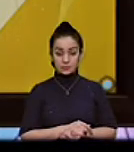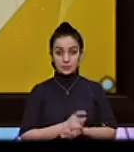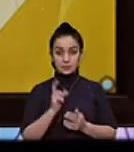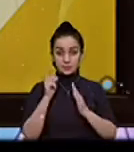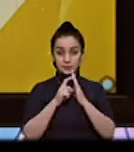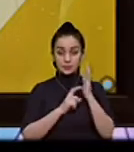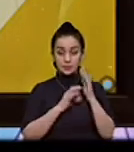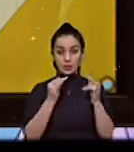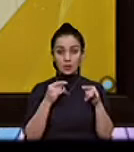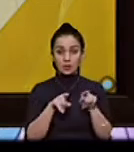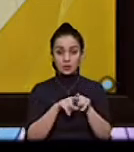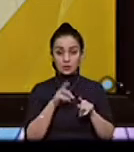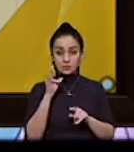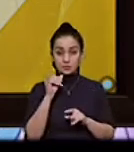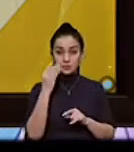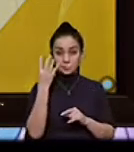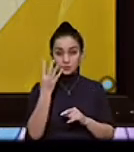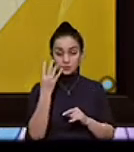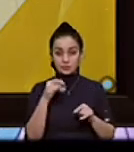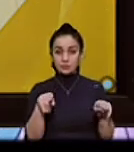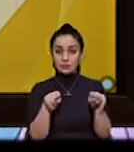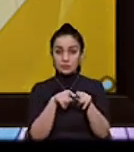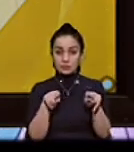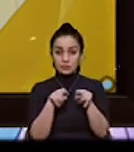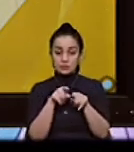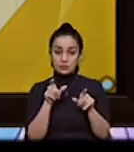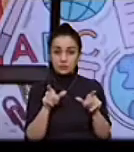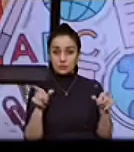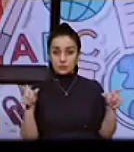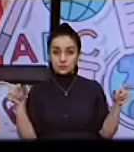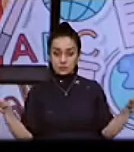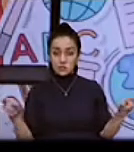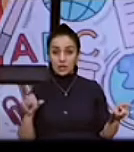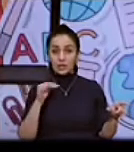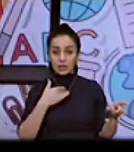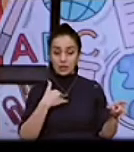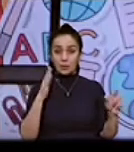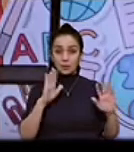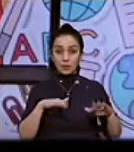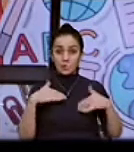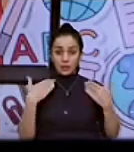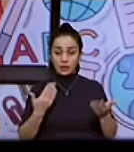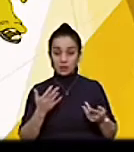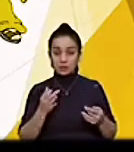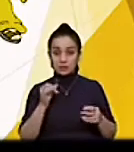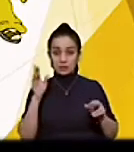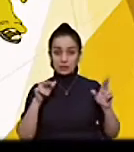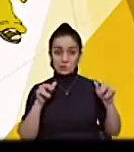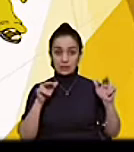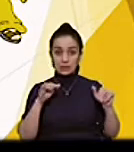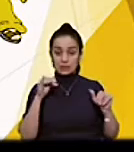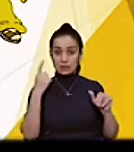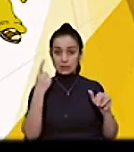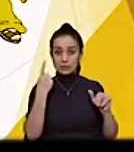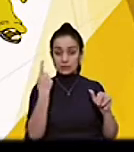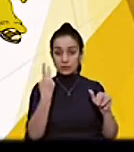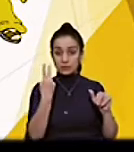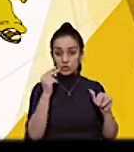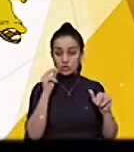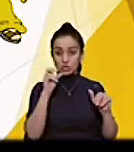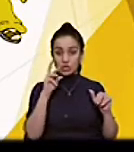Делим его также на 4 одинаковые части. И нам предлагают закрасить 2